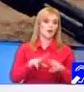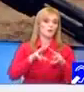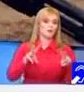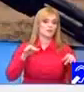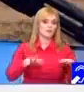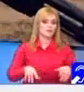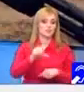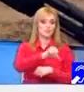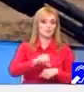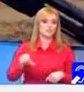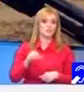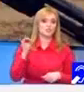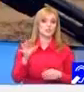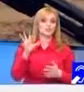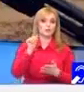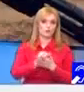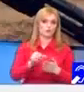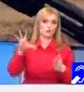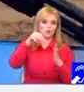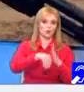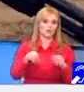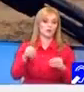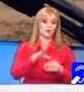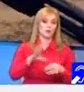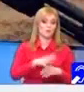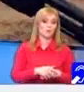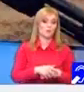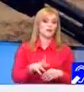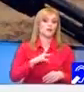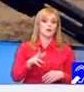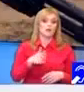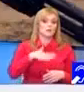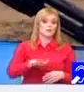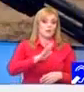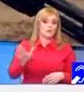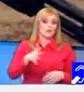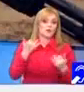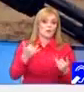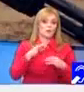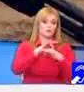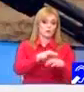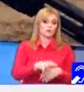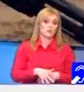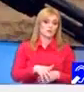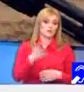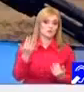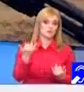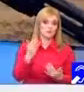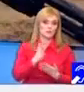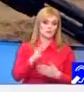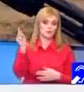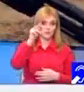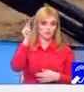Ministerul Afacerilor Externe și a Integrării Europene reacționează după desfășurarea exercițiilor militare în regiunea transnistreană de către